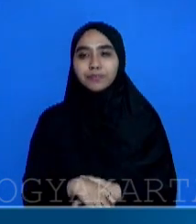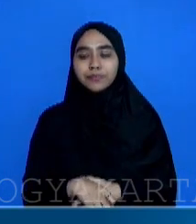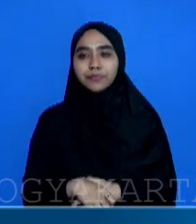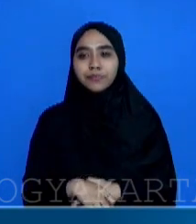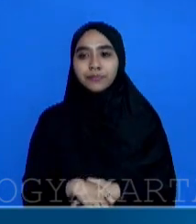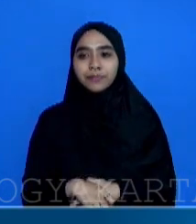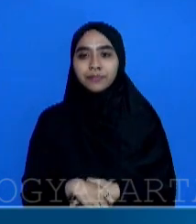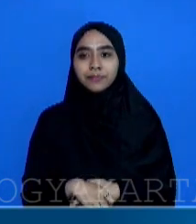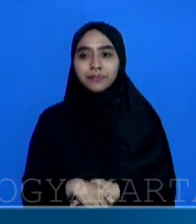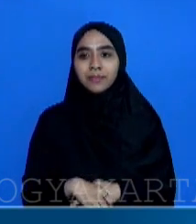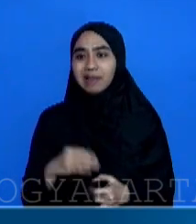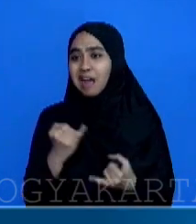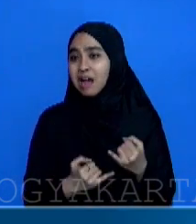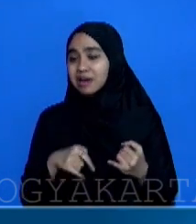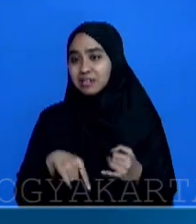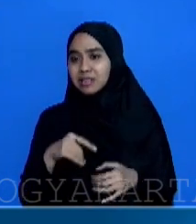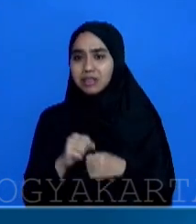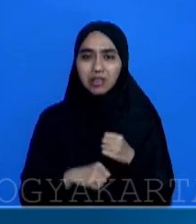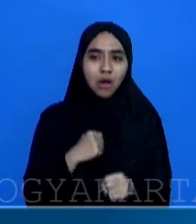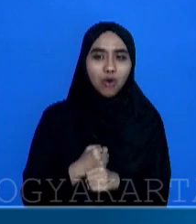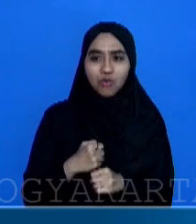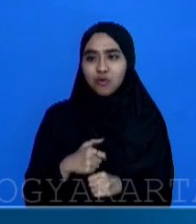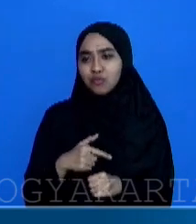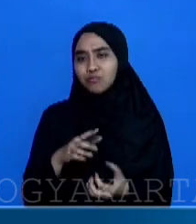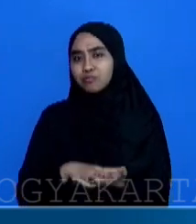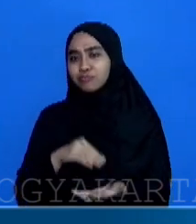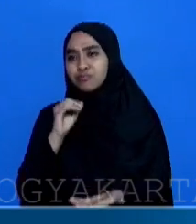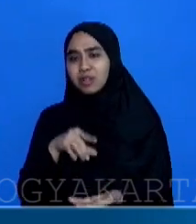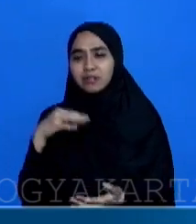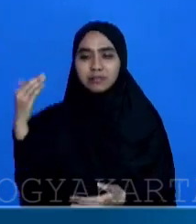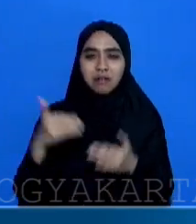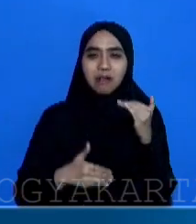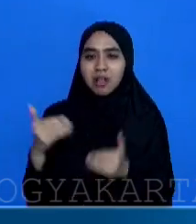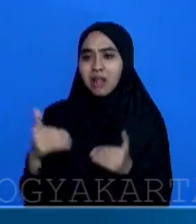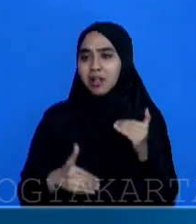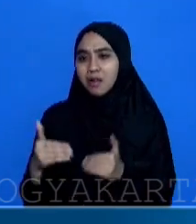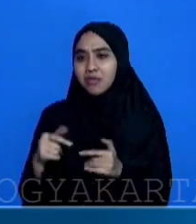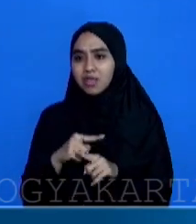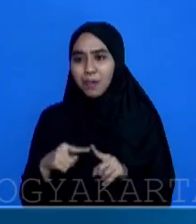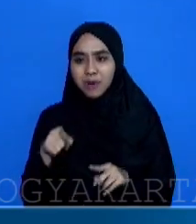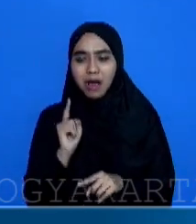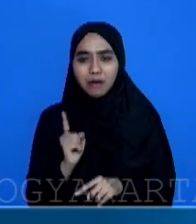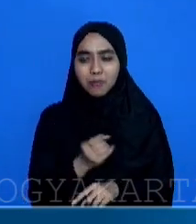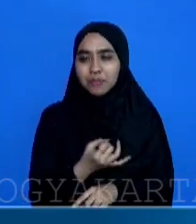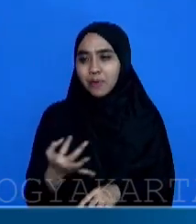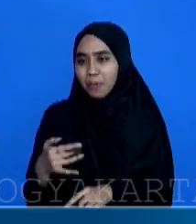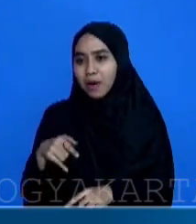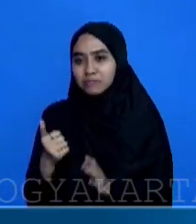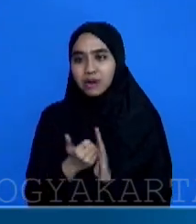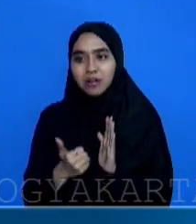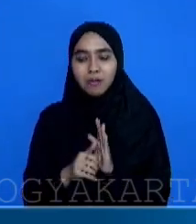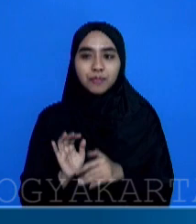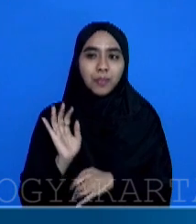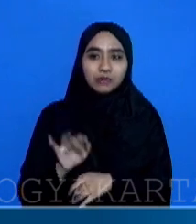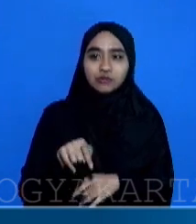Desember atau akhir tahun merupakan puncak kunjungan wisatawan ke yyakarta namun ada beberapa penyelenggaraan event yang memajukan acaranya di bulan